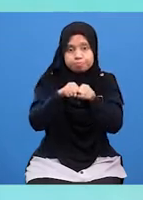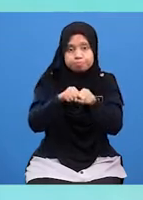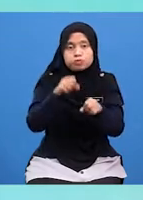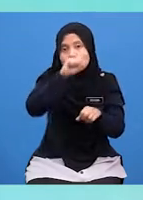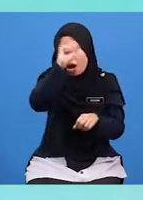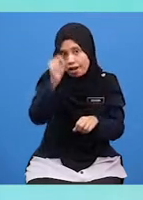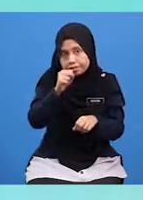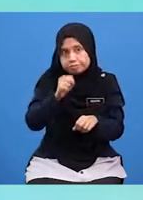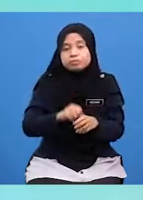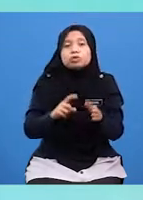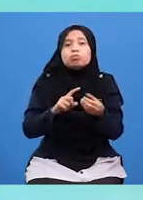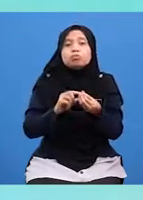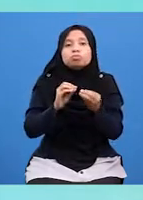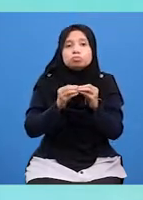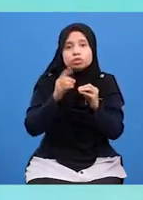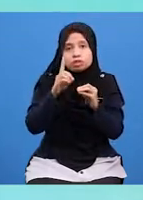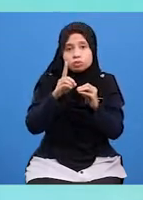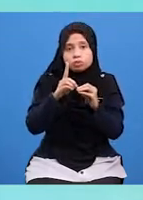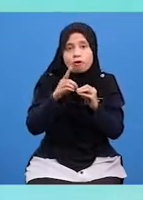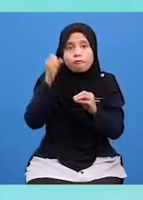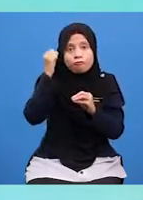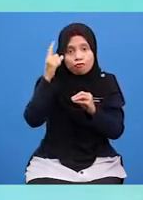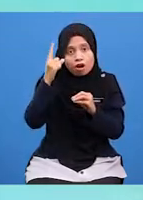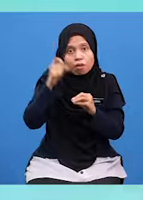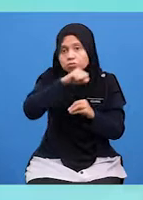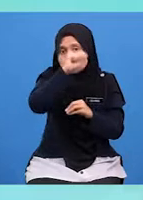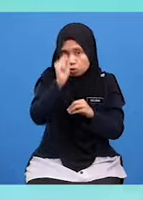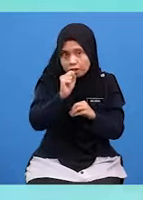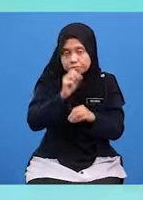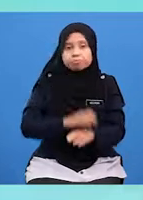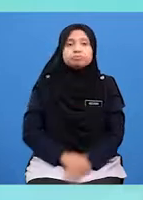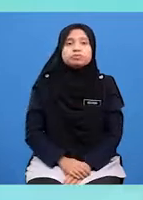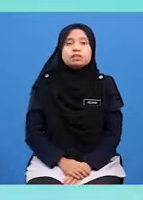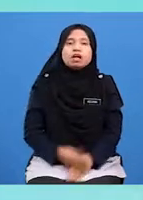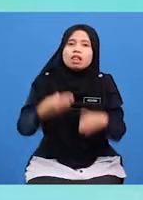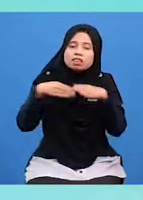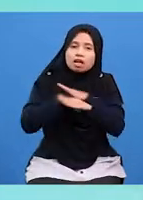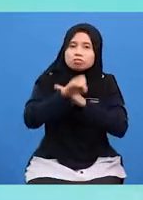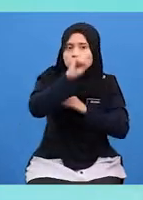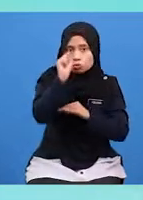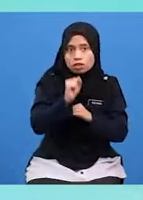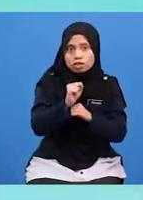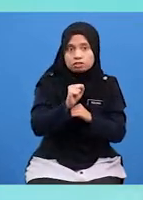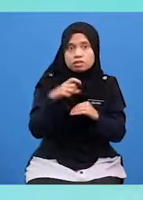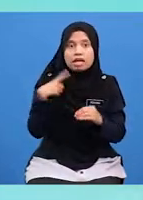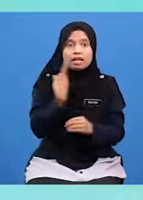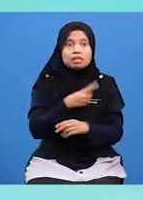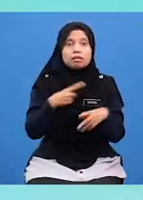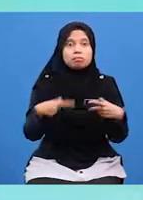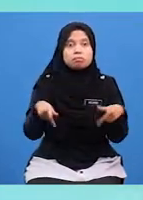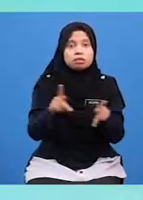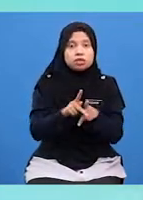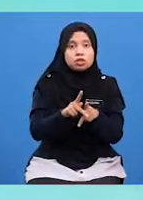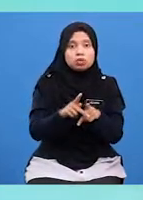Pertama sekali, kita lihat dari segi pendekatan memahami soalan. Dalam soalan, kita